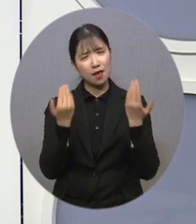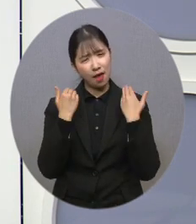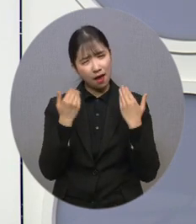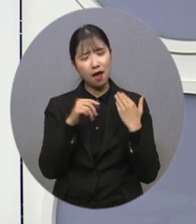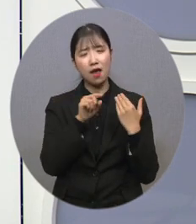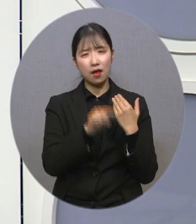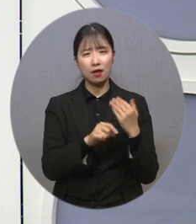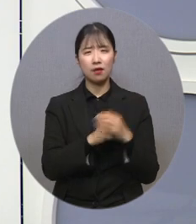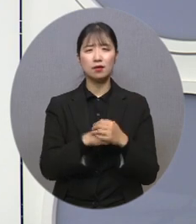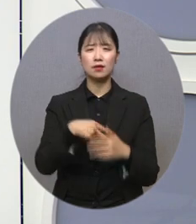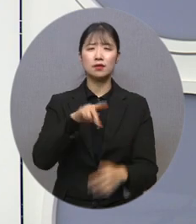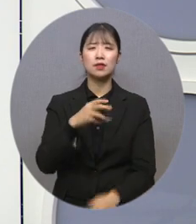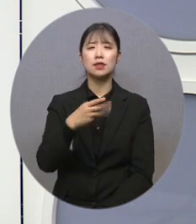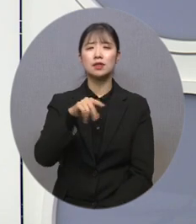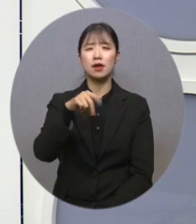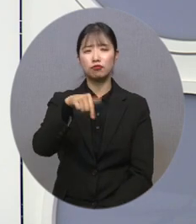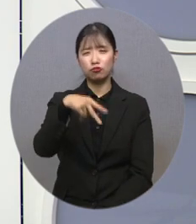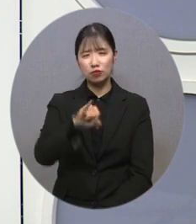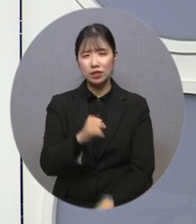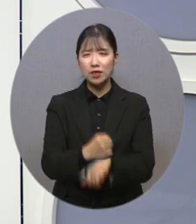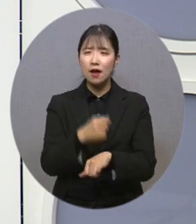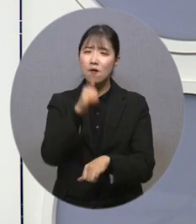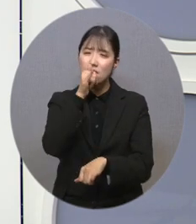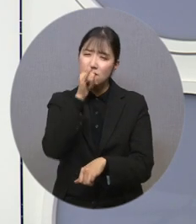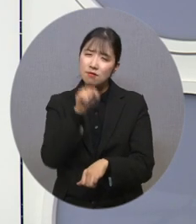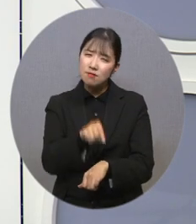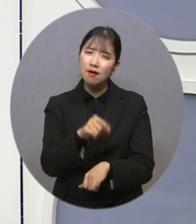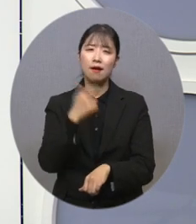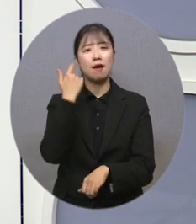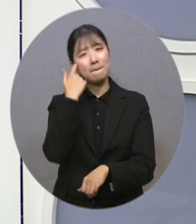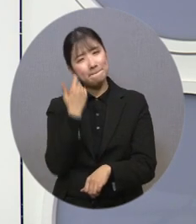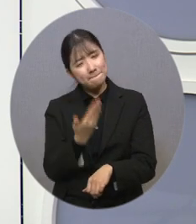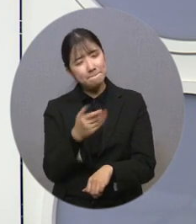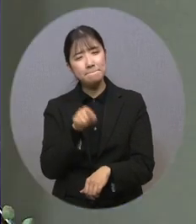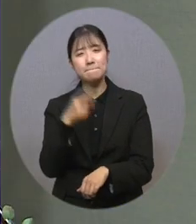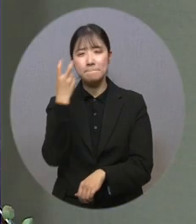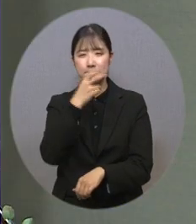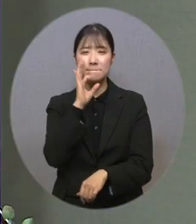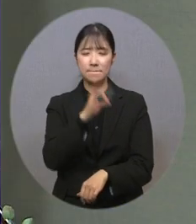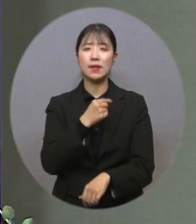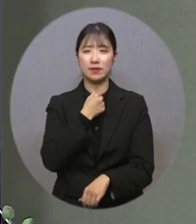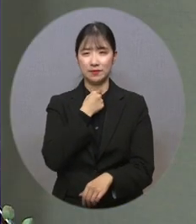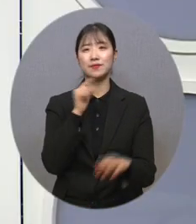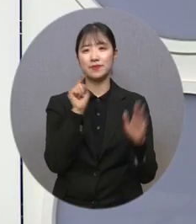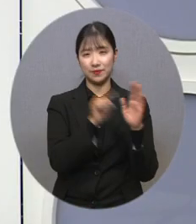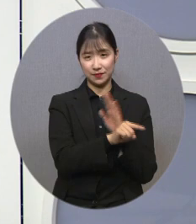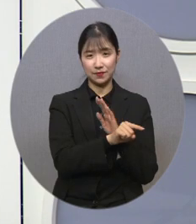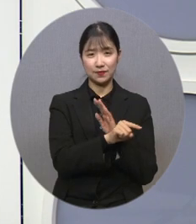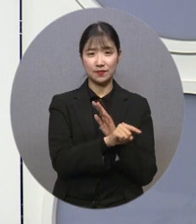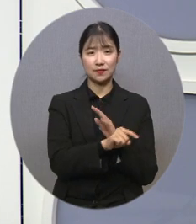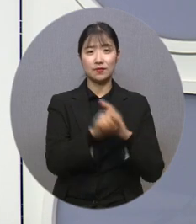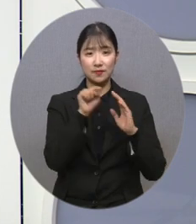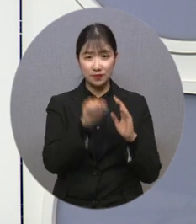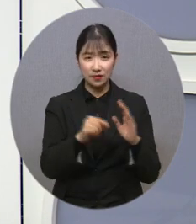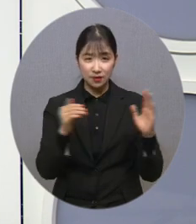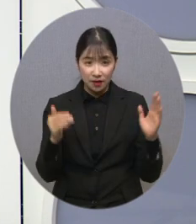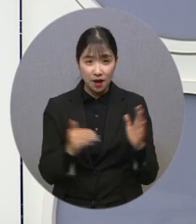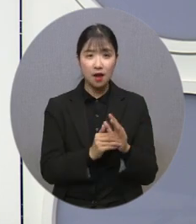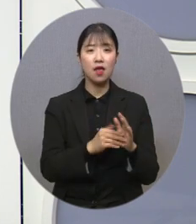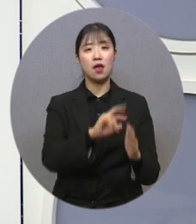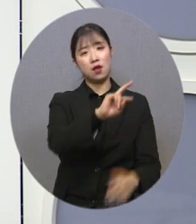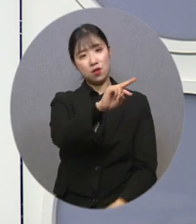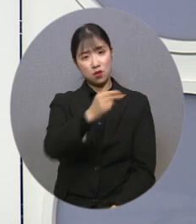대학이 어떻게 실사구시를 하고 있는가 이걸 보러 갔다 왔습니다. 아, 네. 그거를 딱 갔다